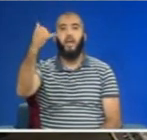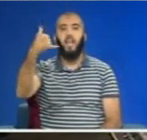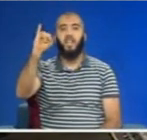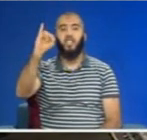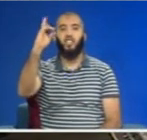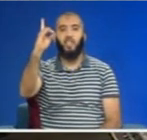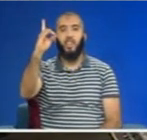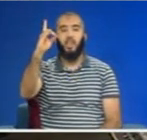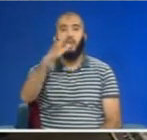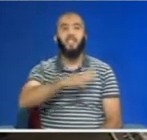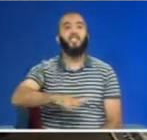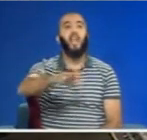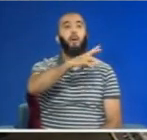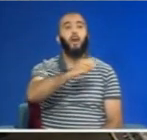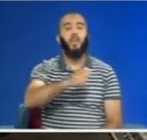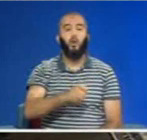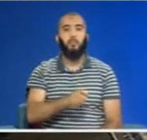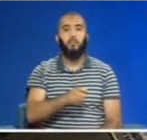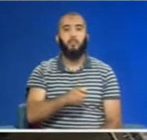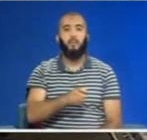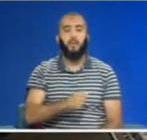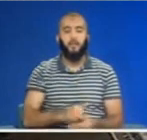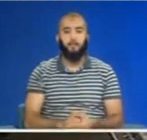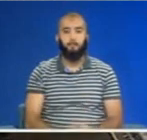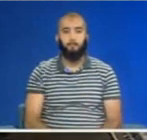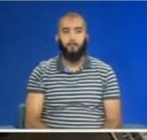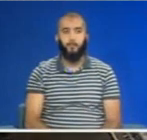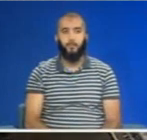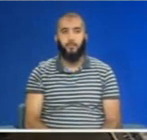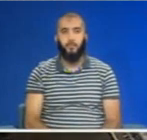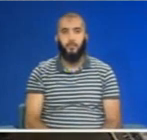السلام عليكم. وعليكم السلام يا عبد المجيد. نقص التلفاز الله يرضى عليك.